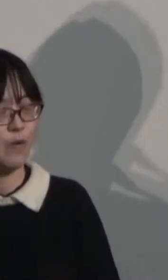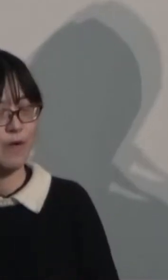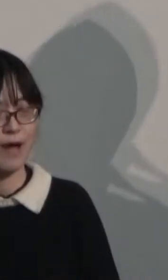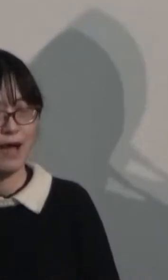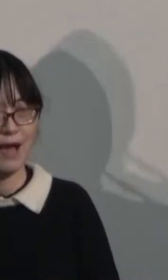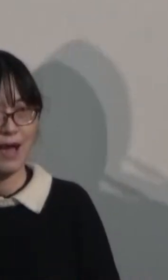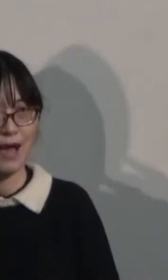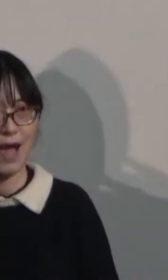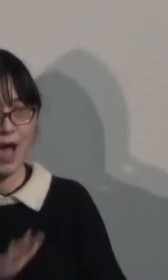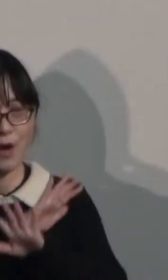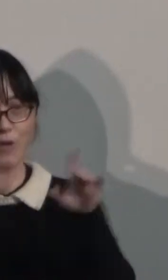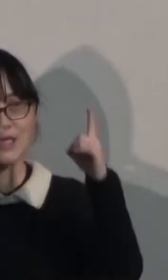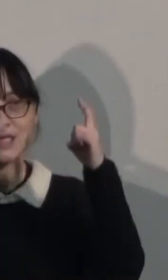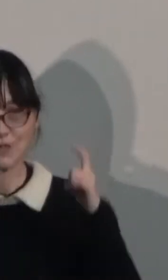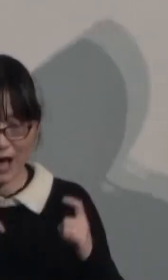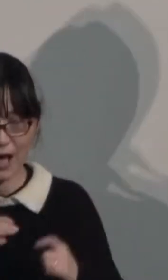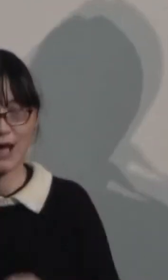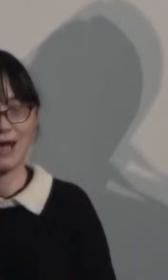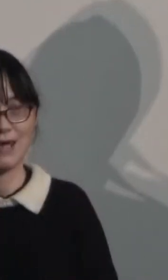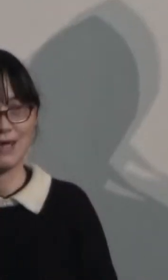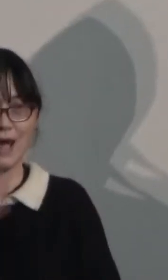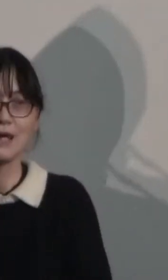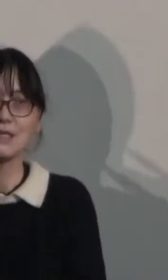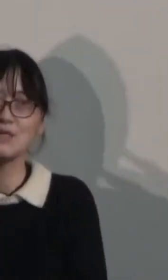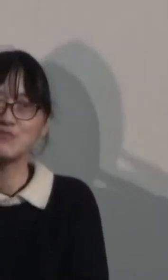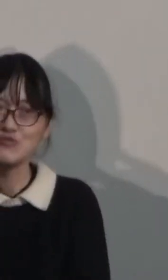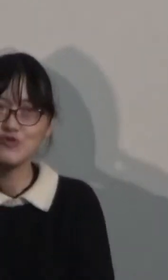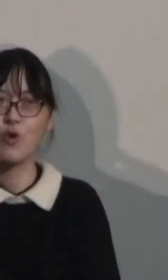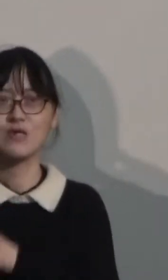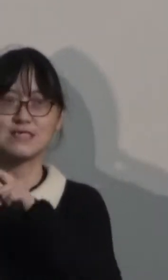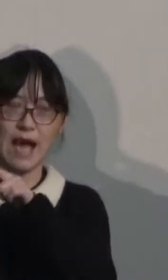こんにちは。新聞のおじさん、